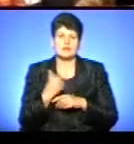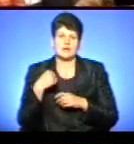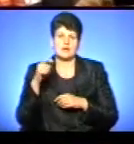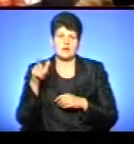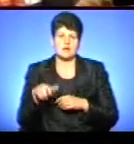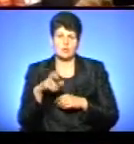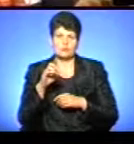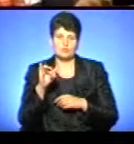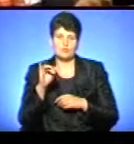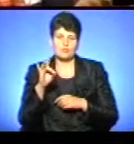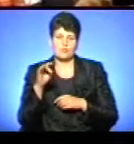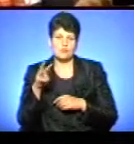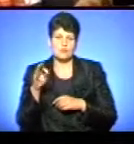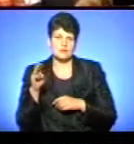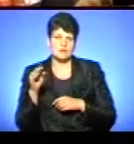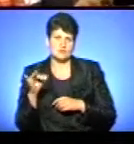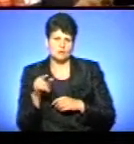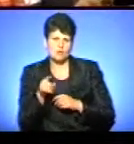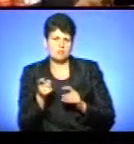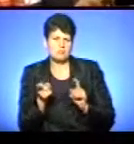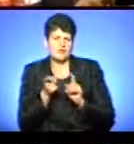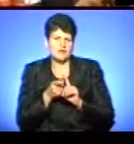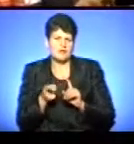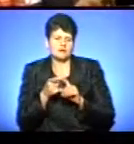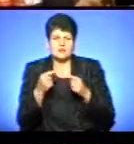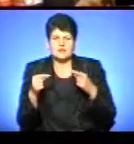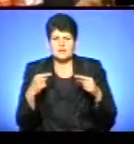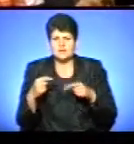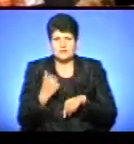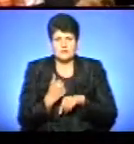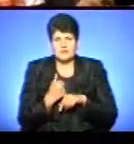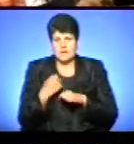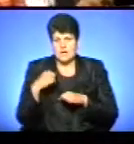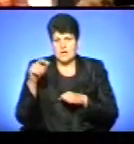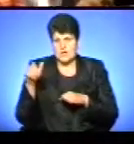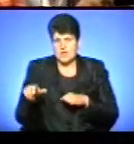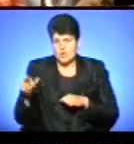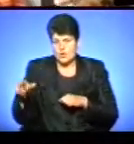магнітом стали приєднуватися інші головні герої, які просто народжувалися,